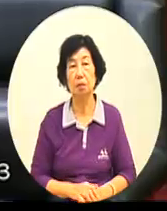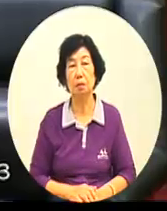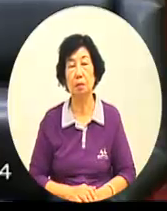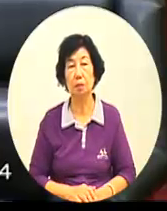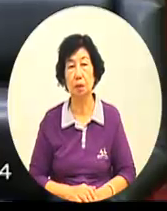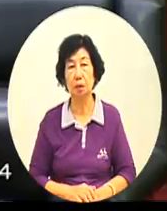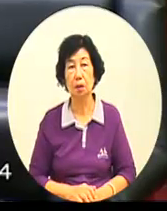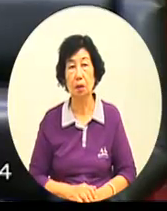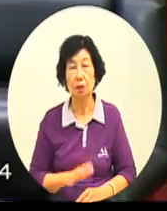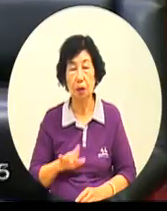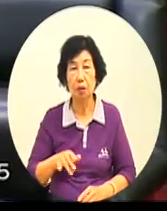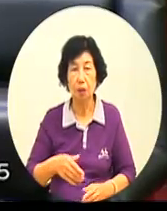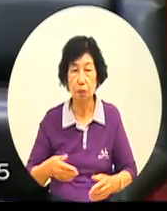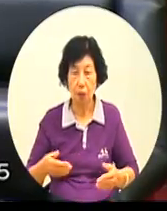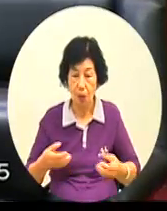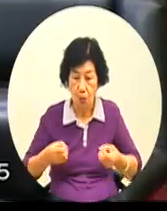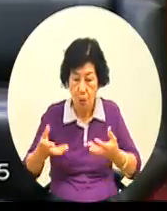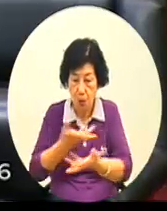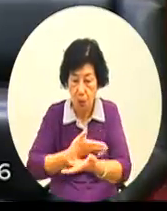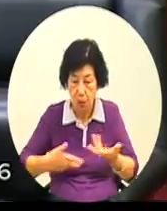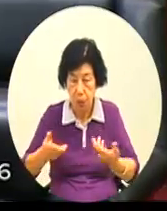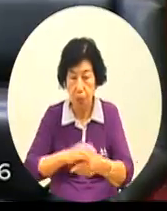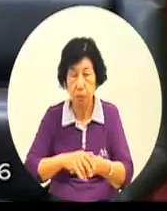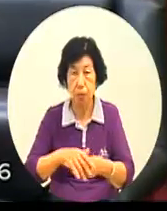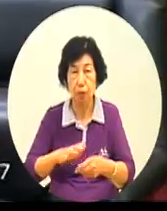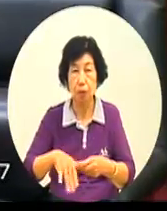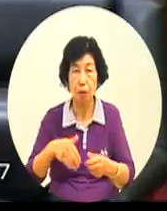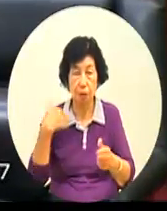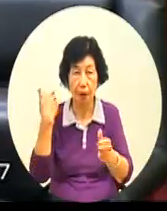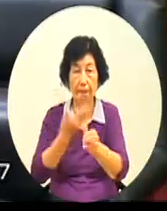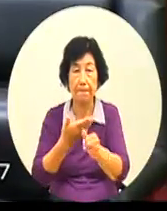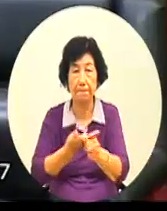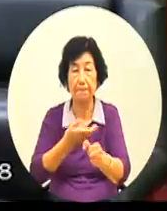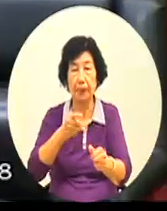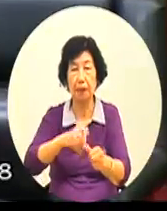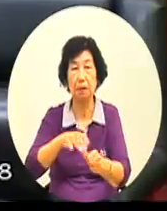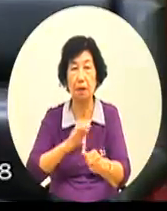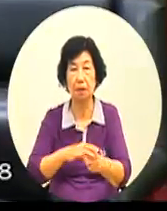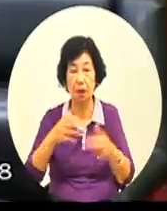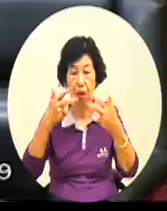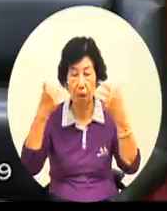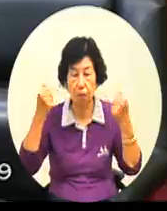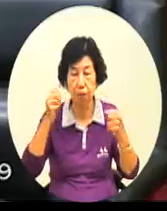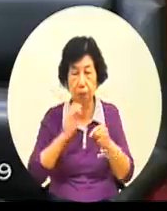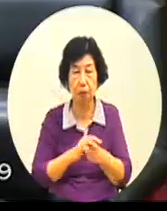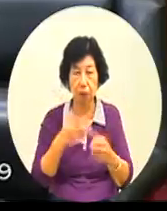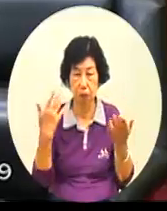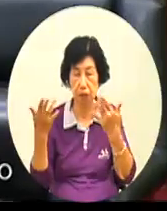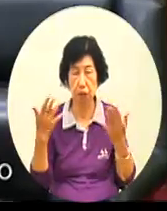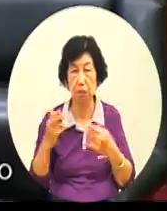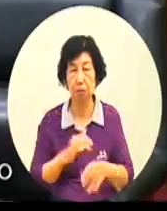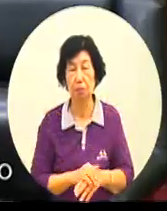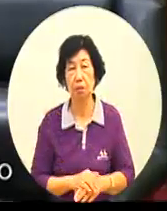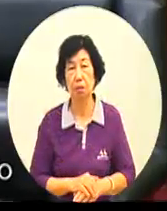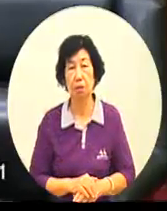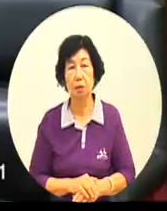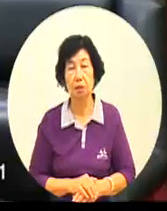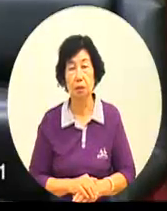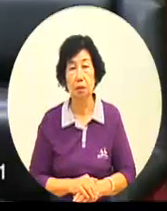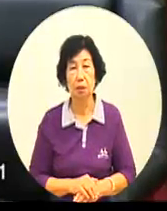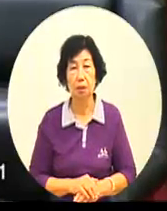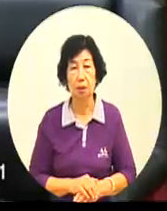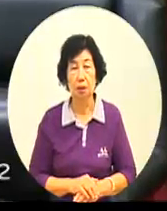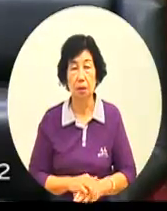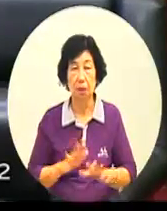横向的沟通，让我们很清楚我们今年到底要做什么，明年要做什么，按部就班的来去这执